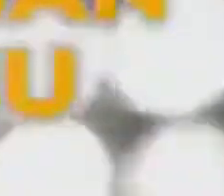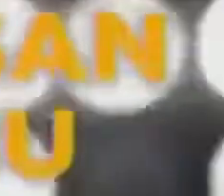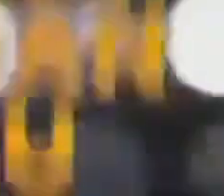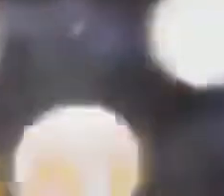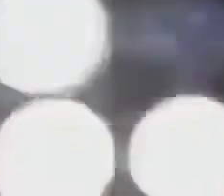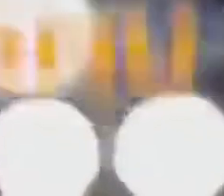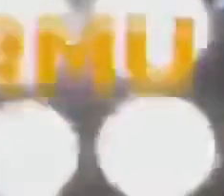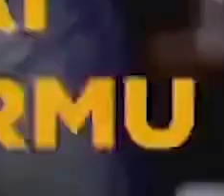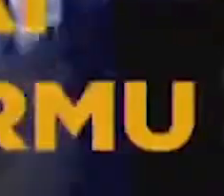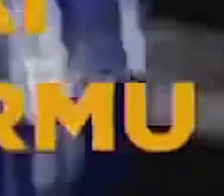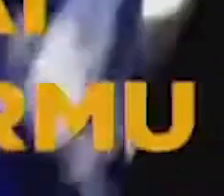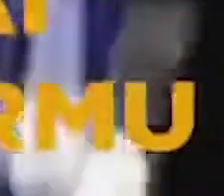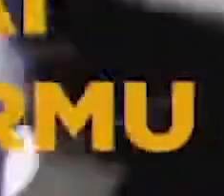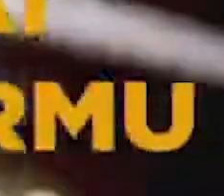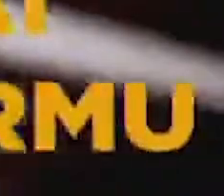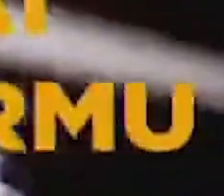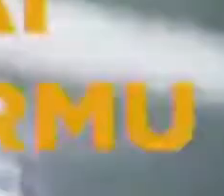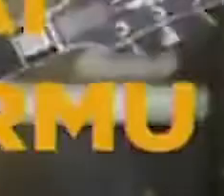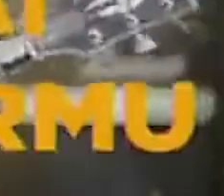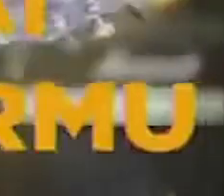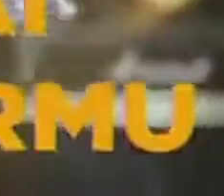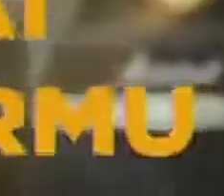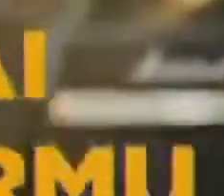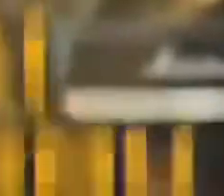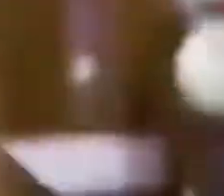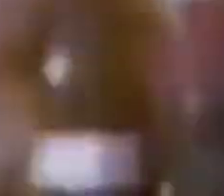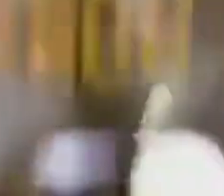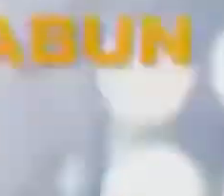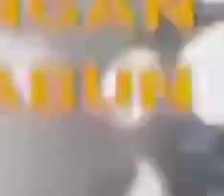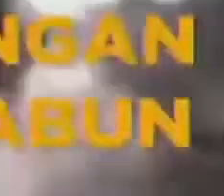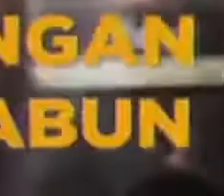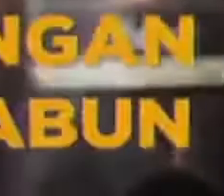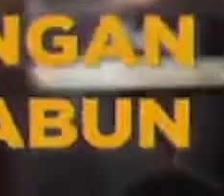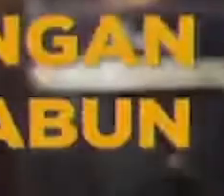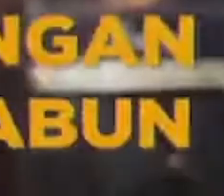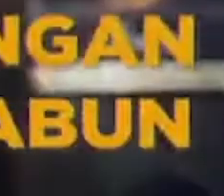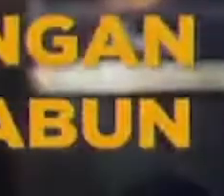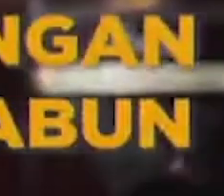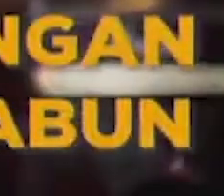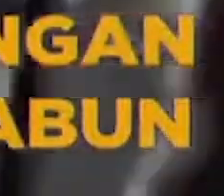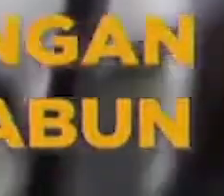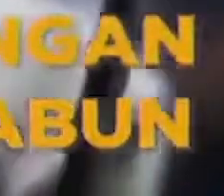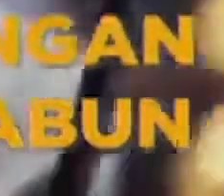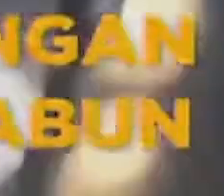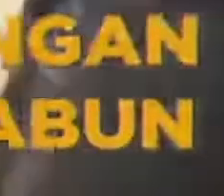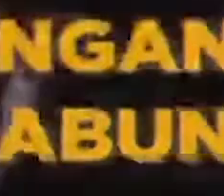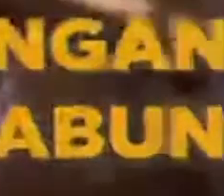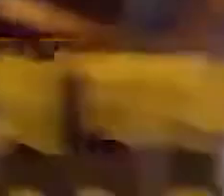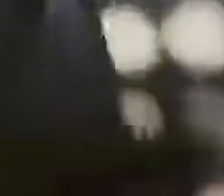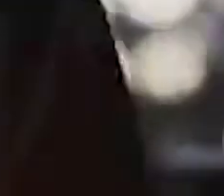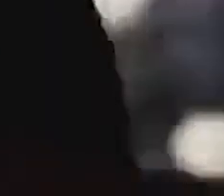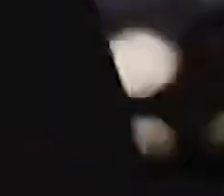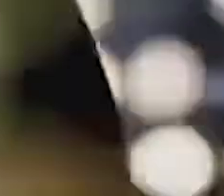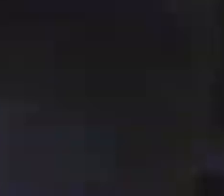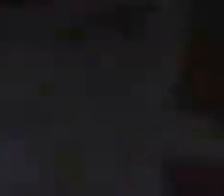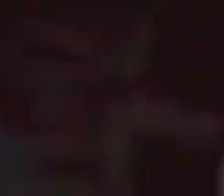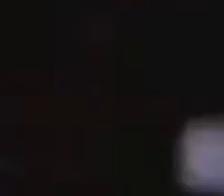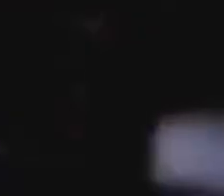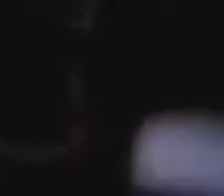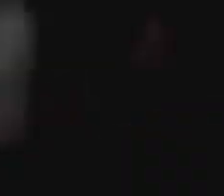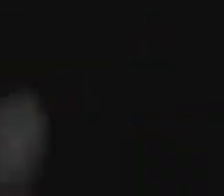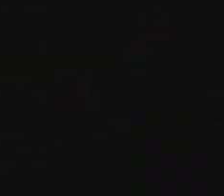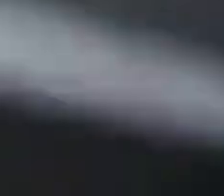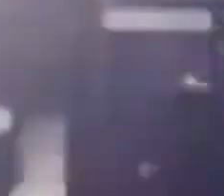ingataliibu pakai maskermu Cuci tangan pakai sabun jangan